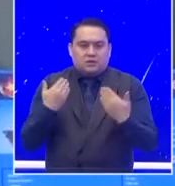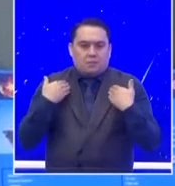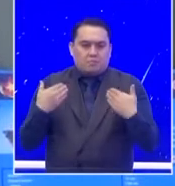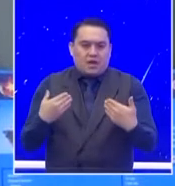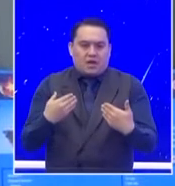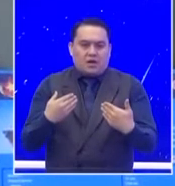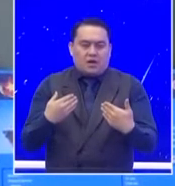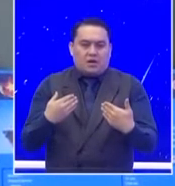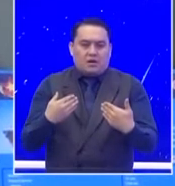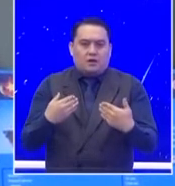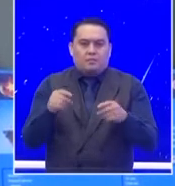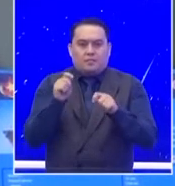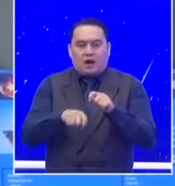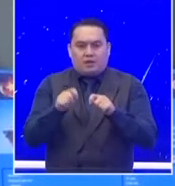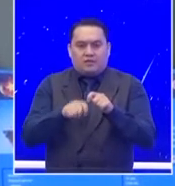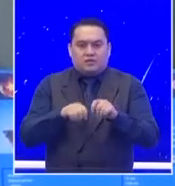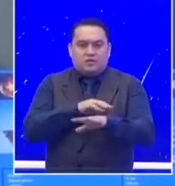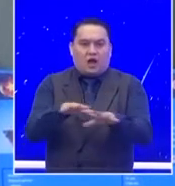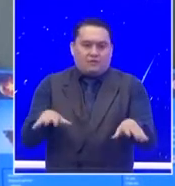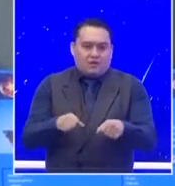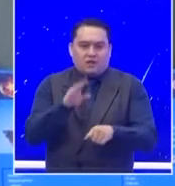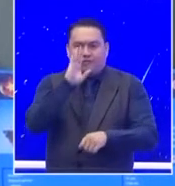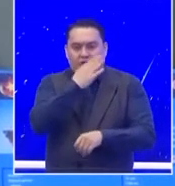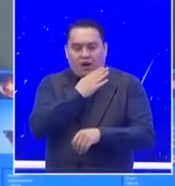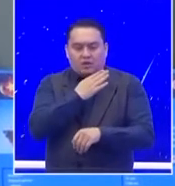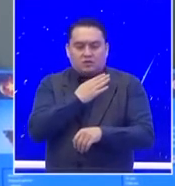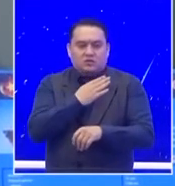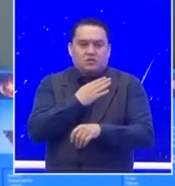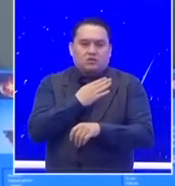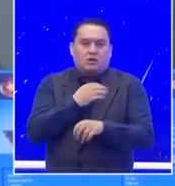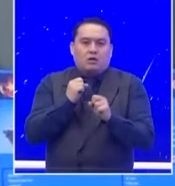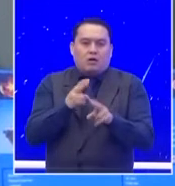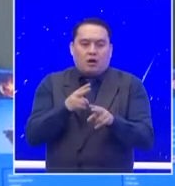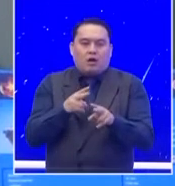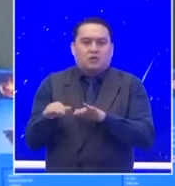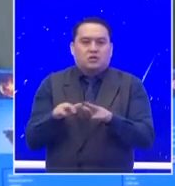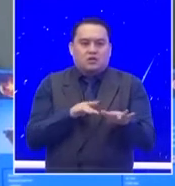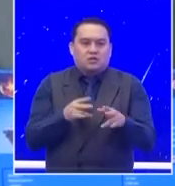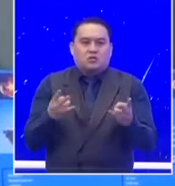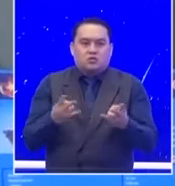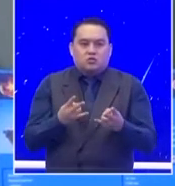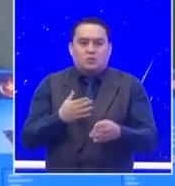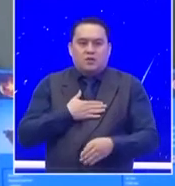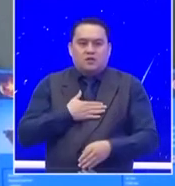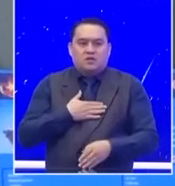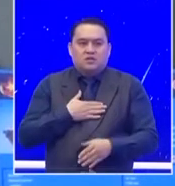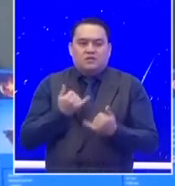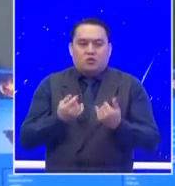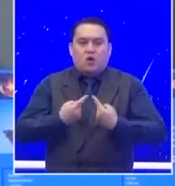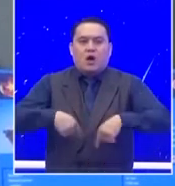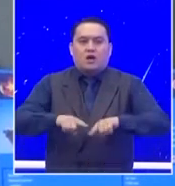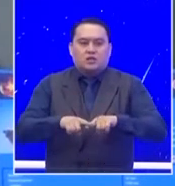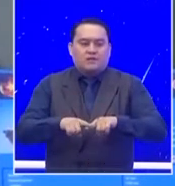действия воинов-разведчиков при захвате вражеского объекта. Далее мы сегодня